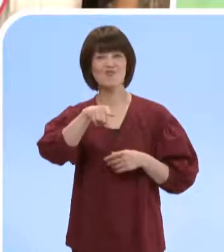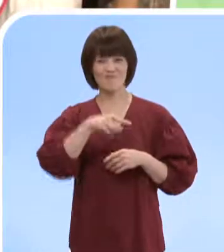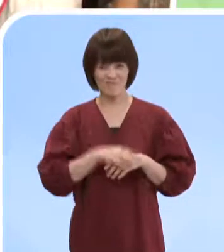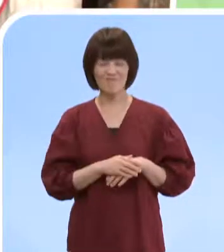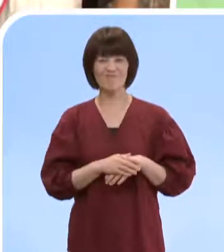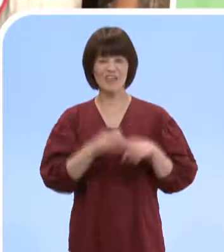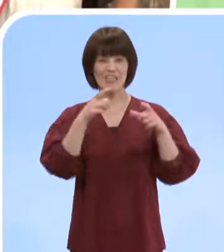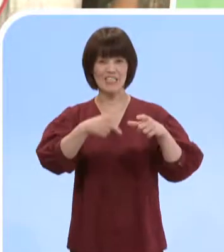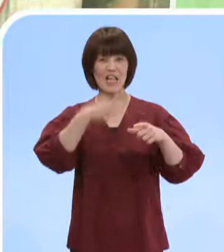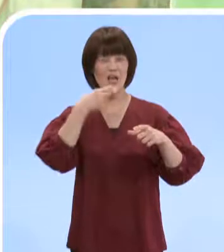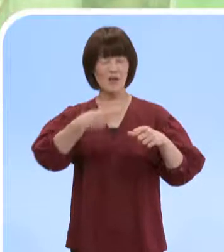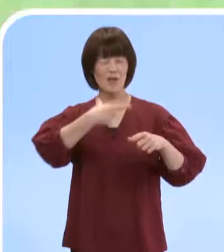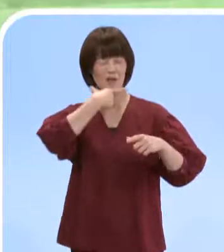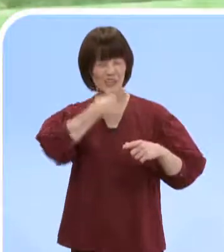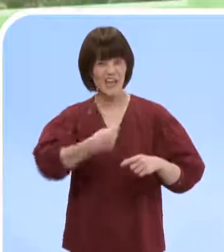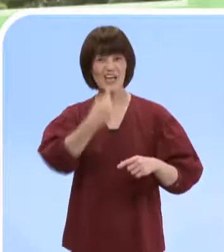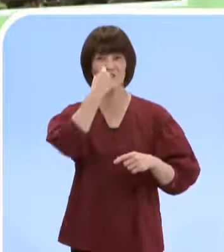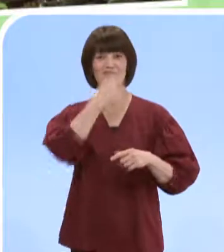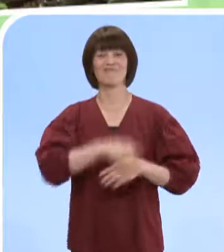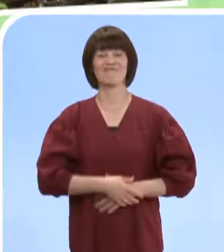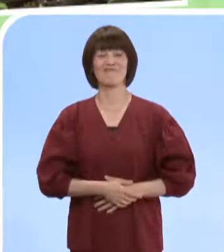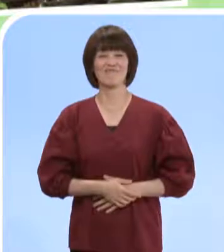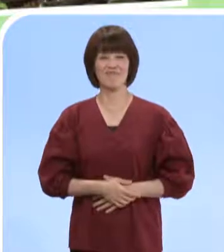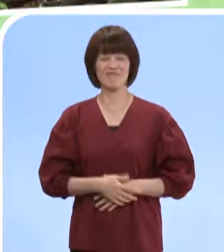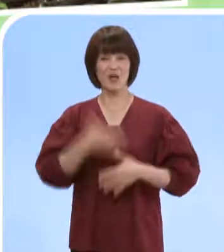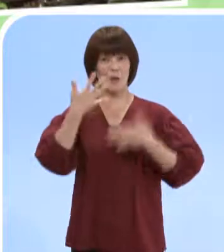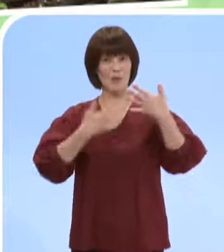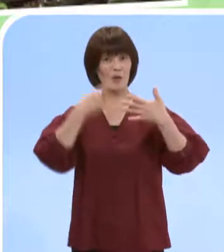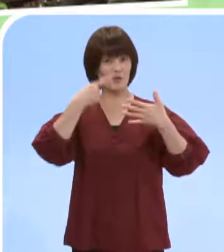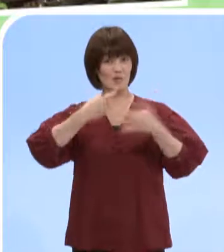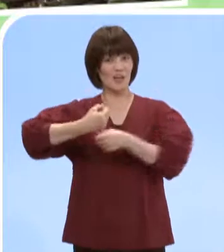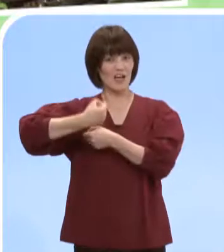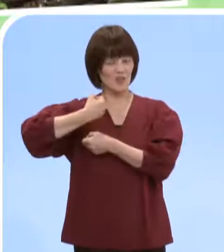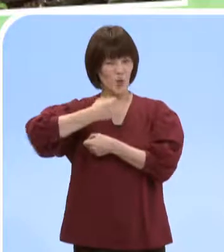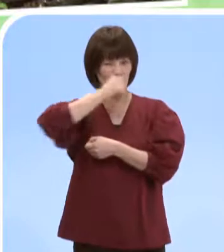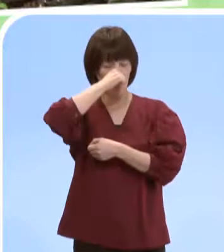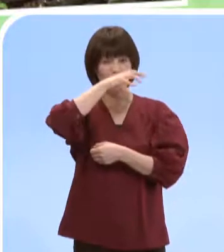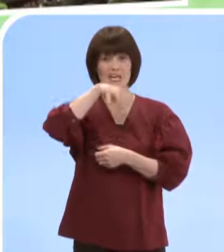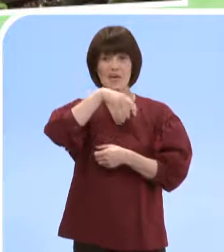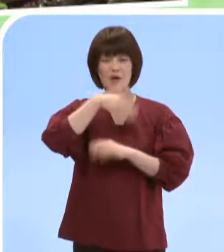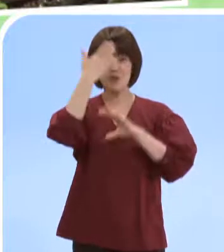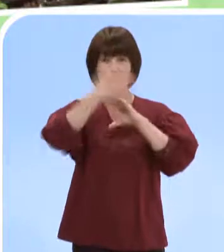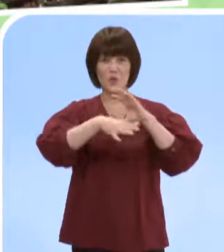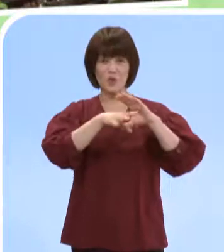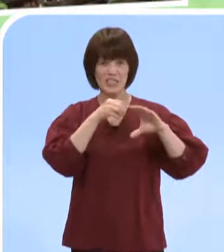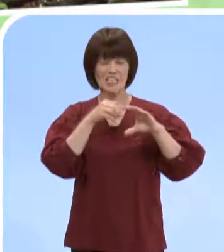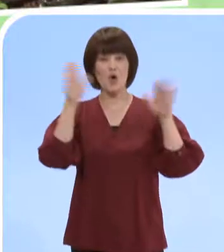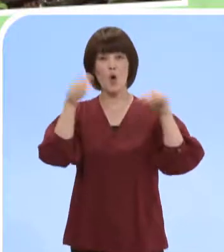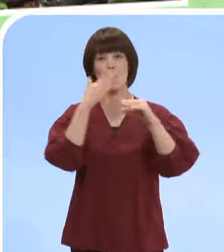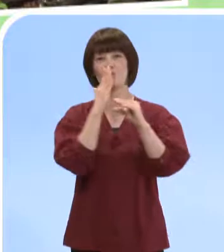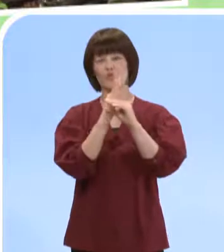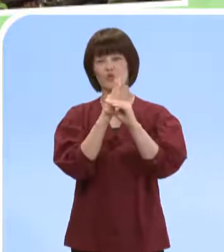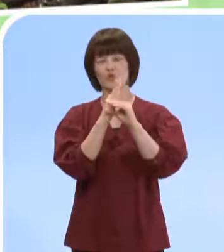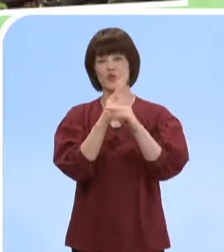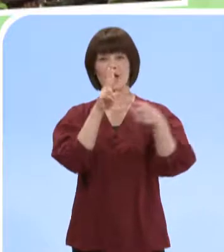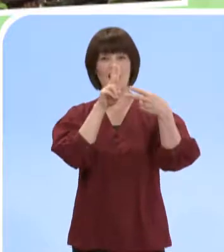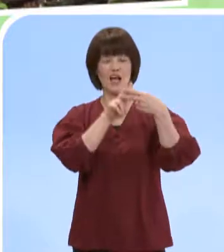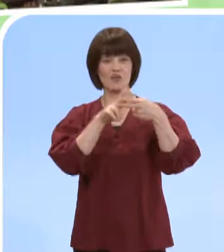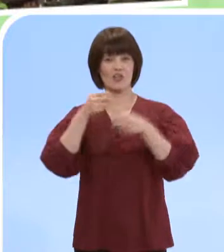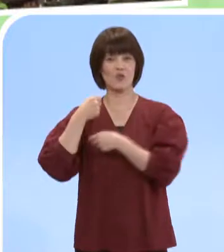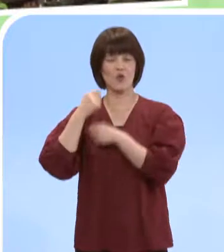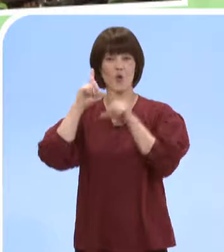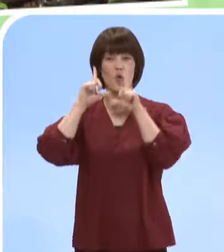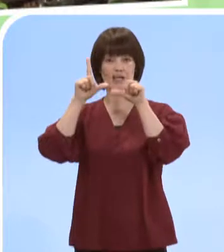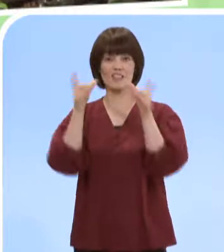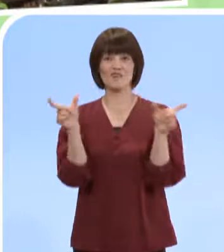ました。サラそば食べたい。さて番組では兵庫の素敵スポットの写真を募集しています。ハ